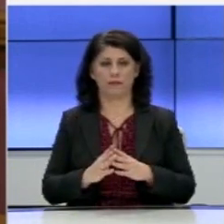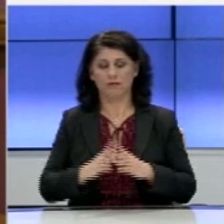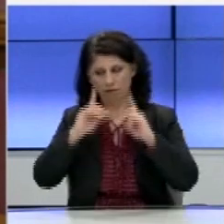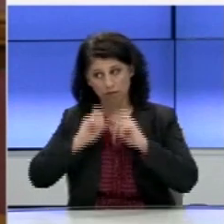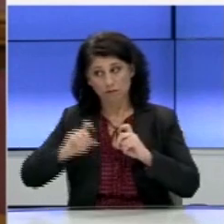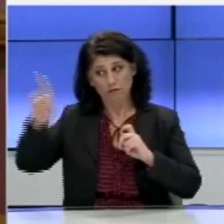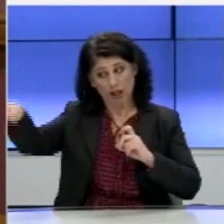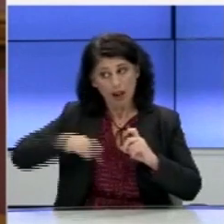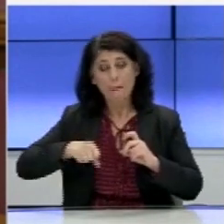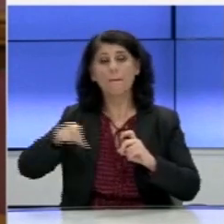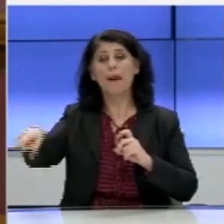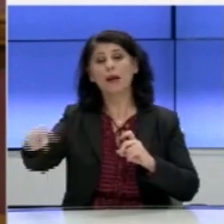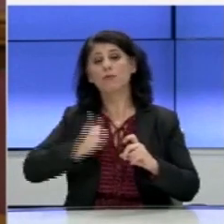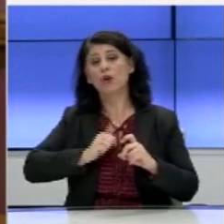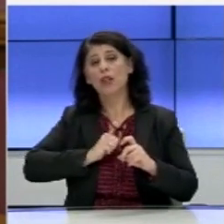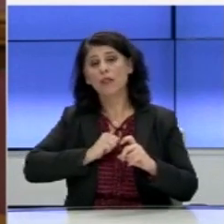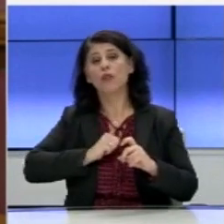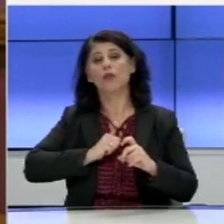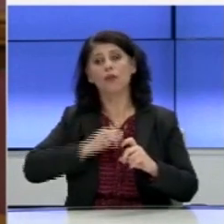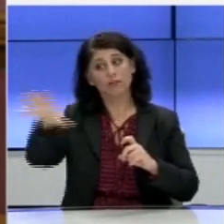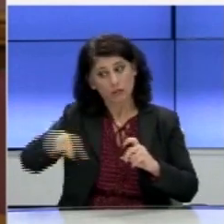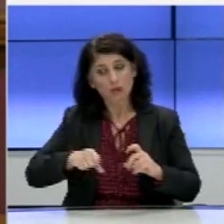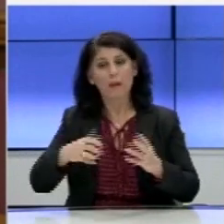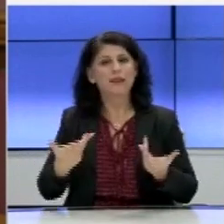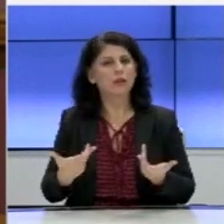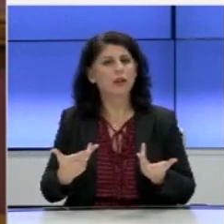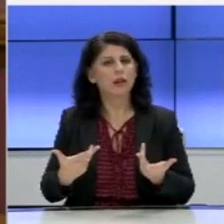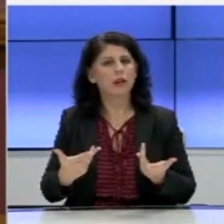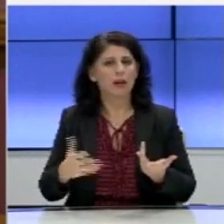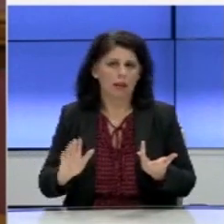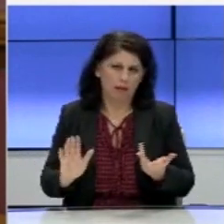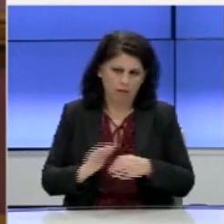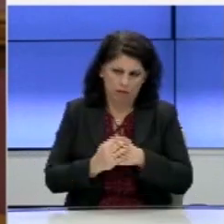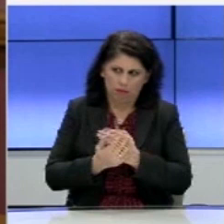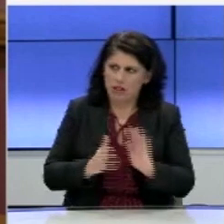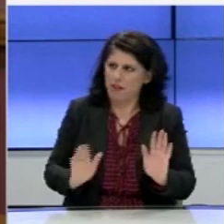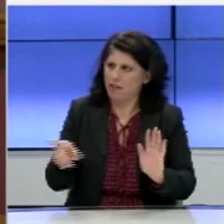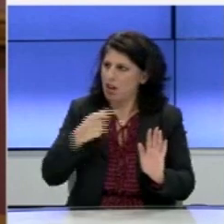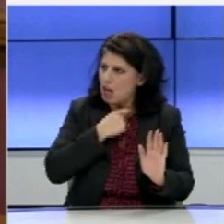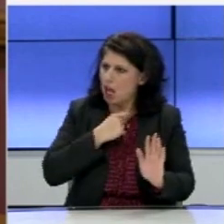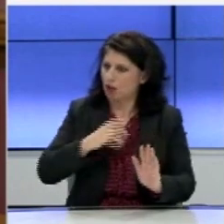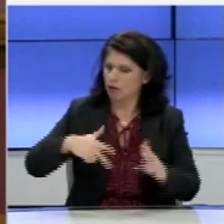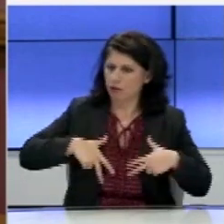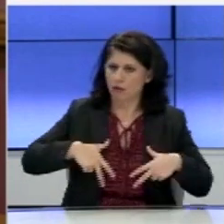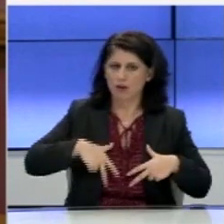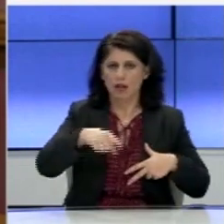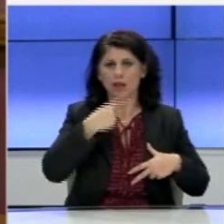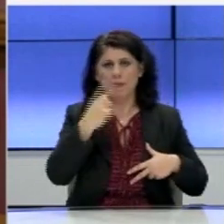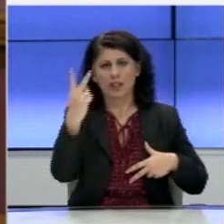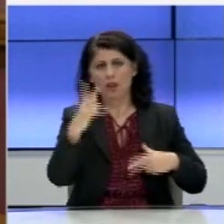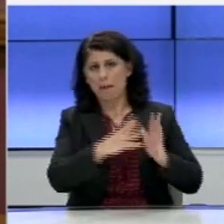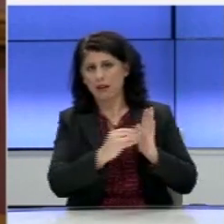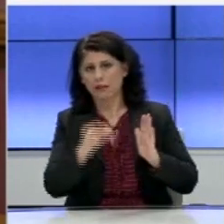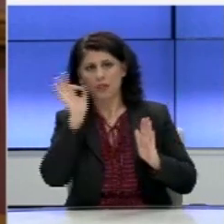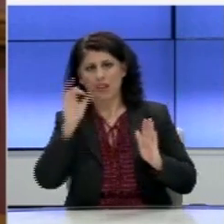του ιδιωτικού τομέα και αξιοποίηση του ιδιωτικού τομέα. Και όταν λέμε επίταξη, επίταξη. Και επίταξη δεν είναι αυτά τα δύο παραδείγματα που αναφέρατε τη Θεσσαλονίκη, κύριε Υπουργέ,